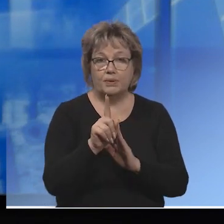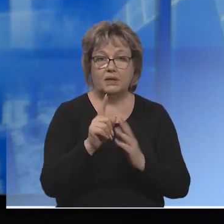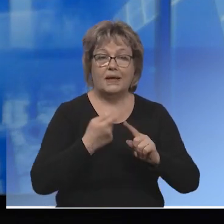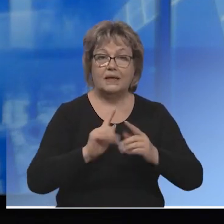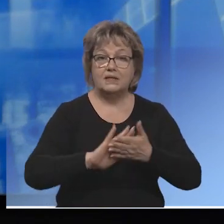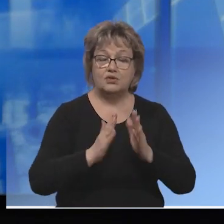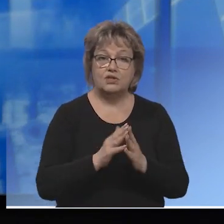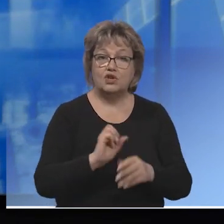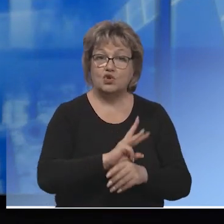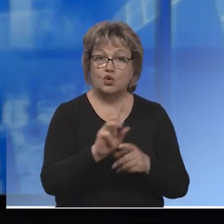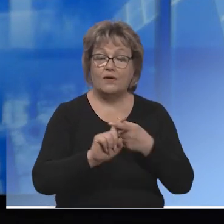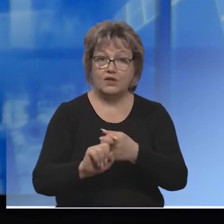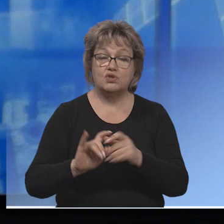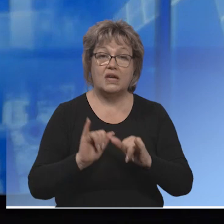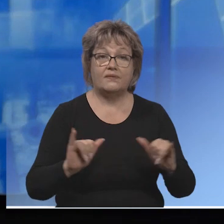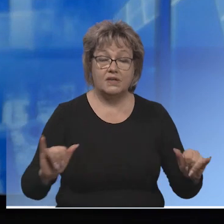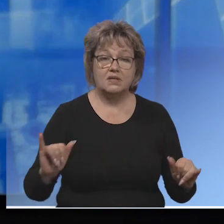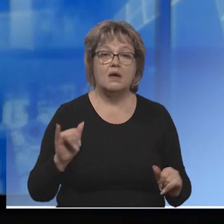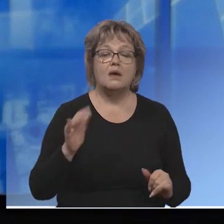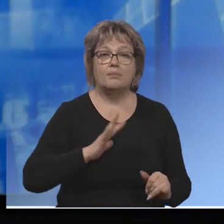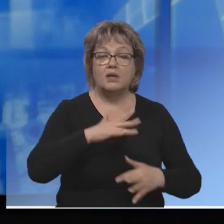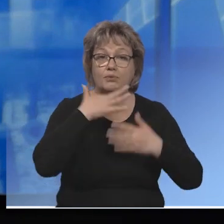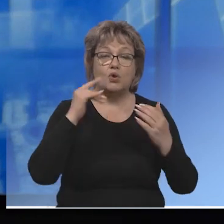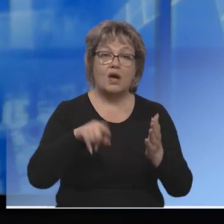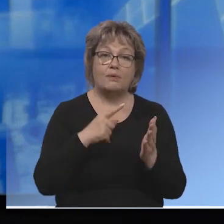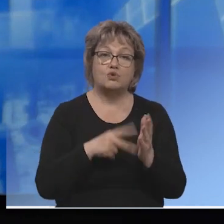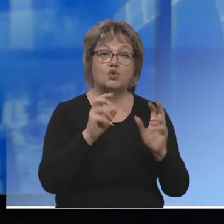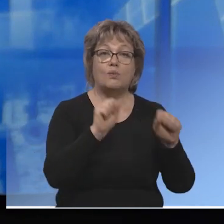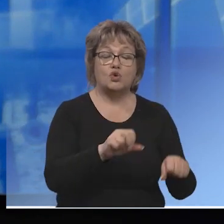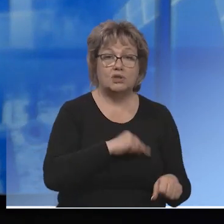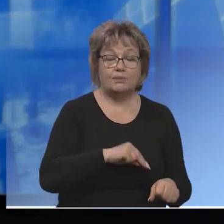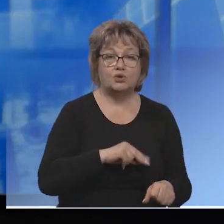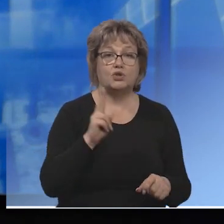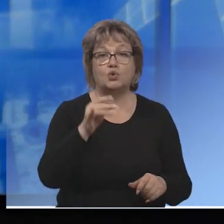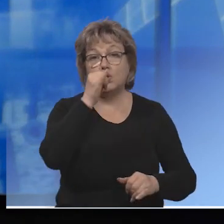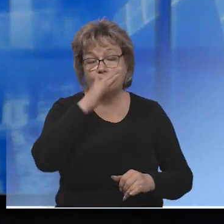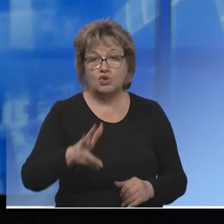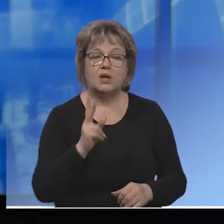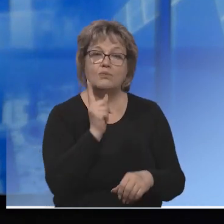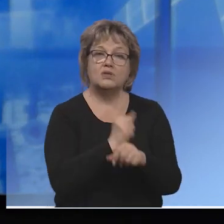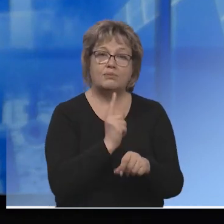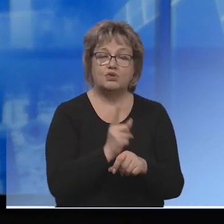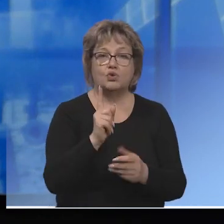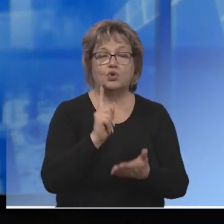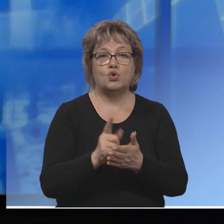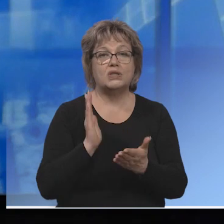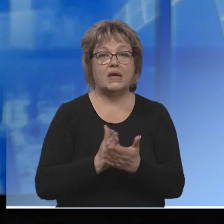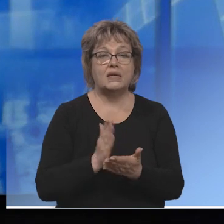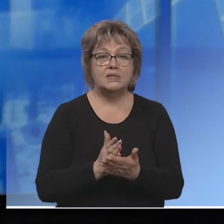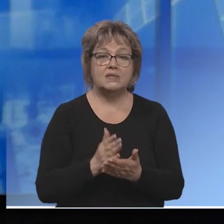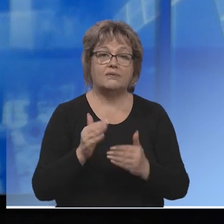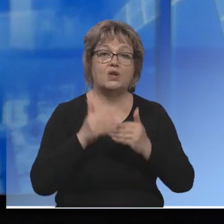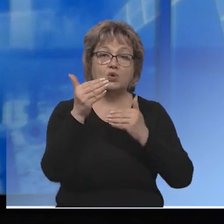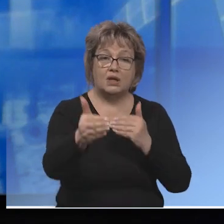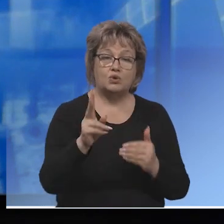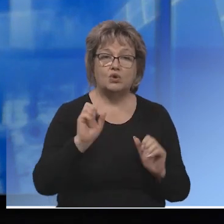наступила ситуация с коронавирусной инфекцией, была масса вопросов, кто может работать, кто не может, кому запрещено, кто должен находиться